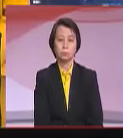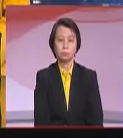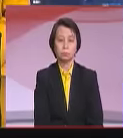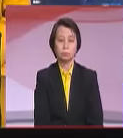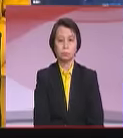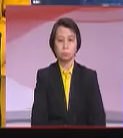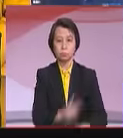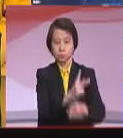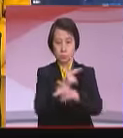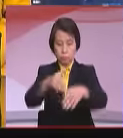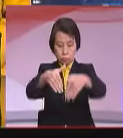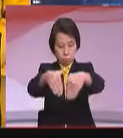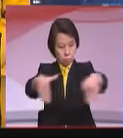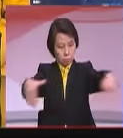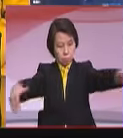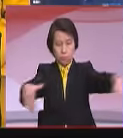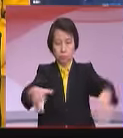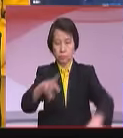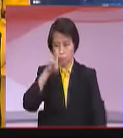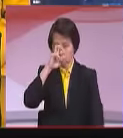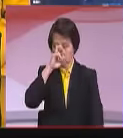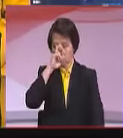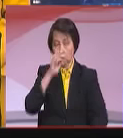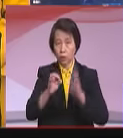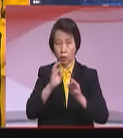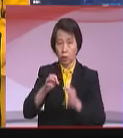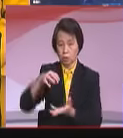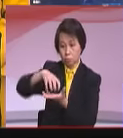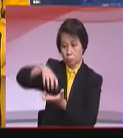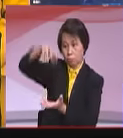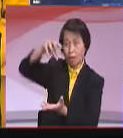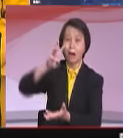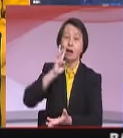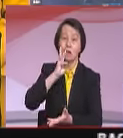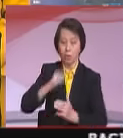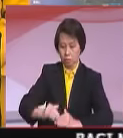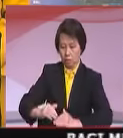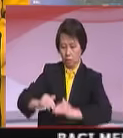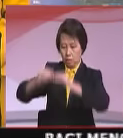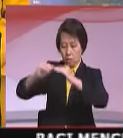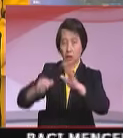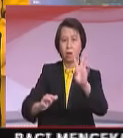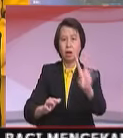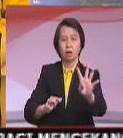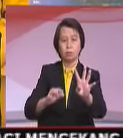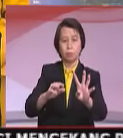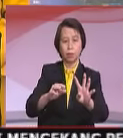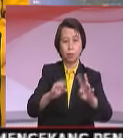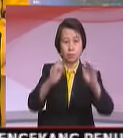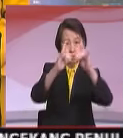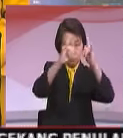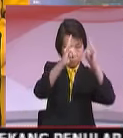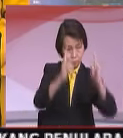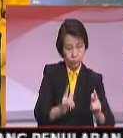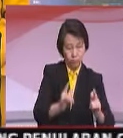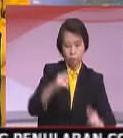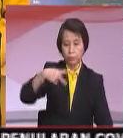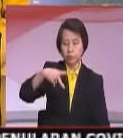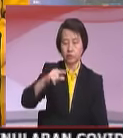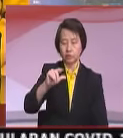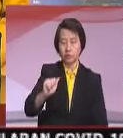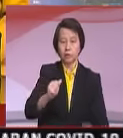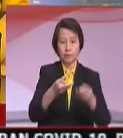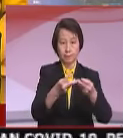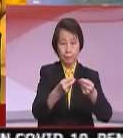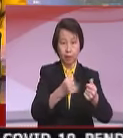Kawalan sempadan terus diperketatkan walaupun pos kawalan dinaiki air. 4 pos kawalan pasukan gerakan UMNO PGA di Pasir